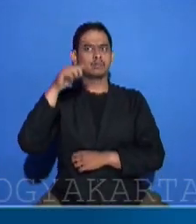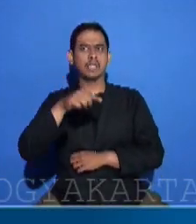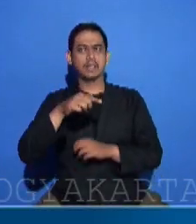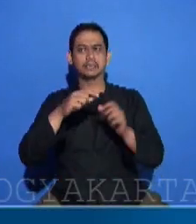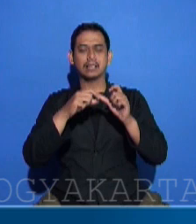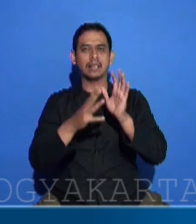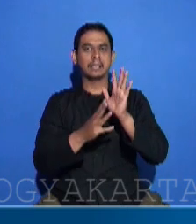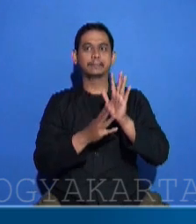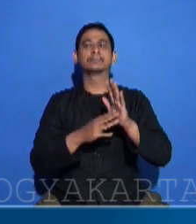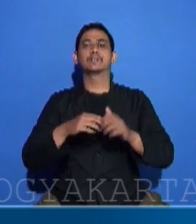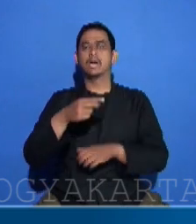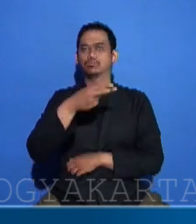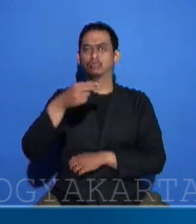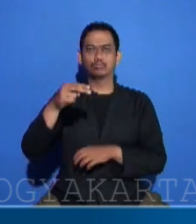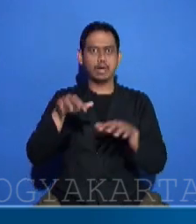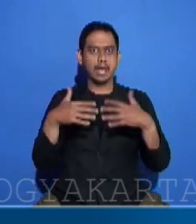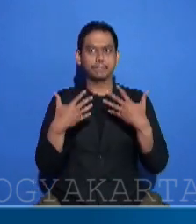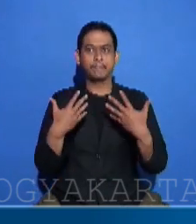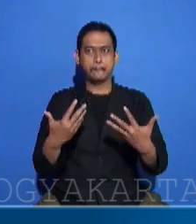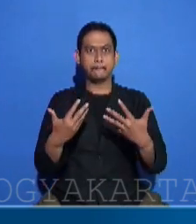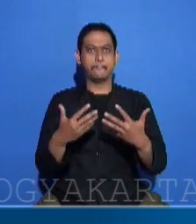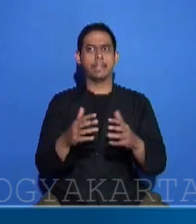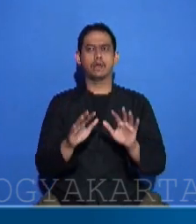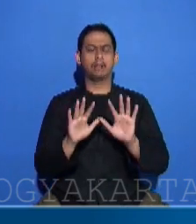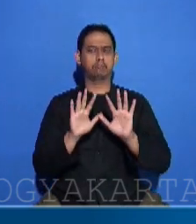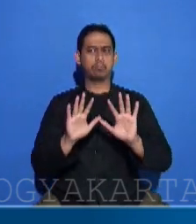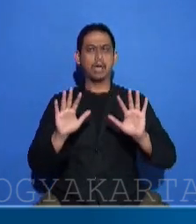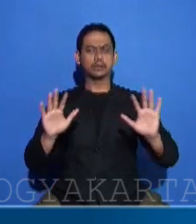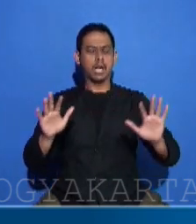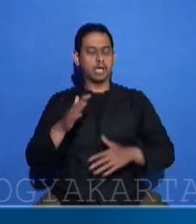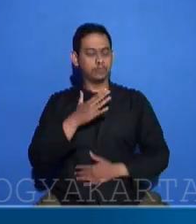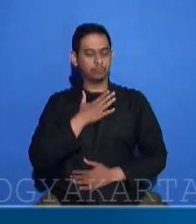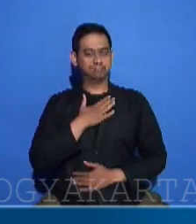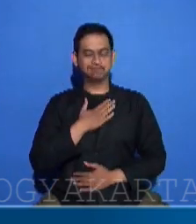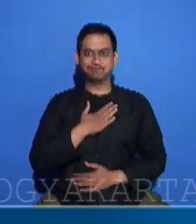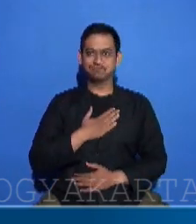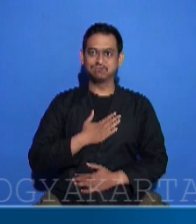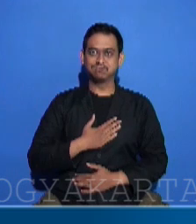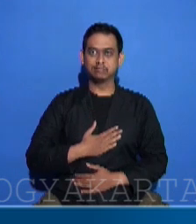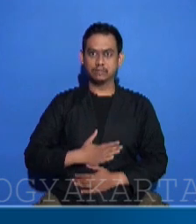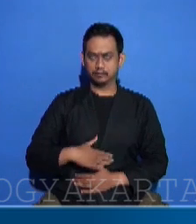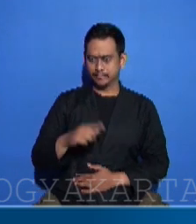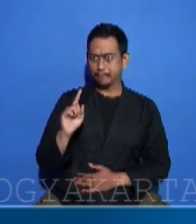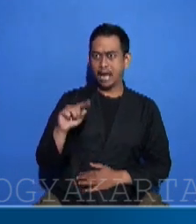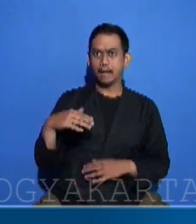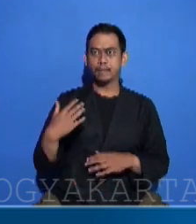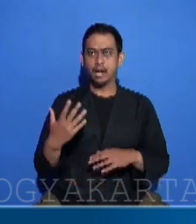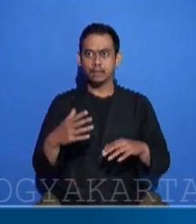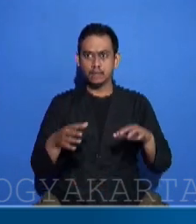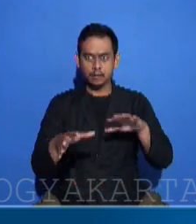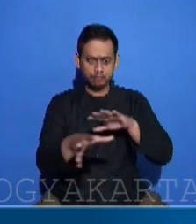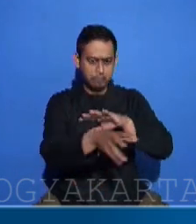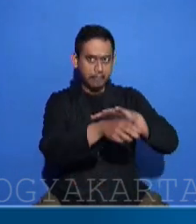itu sungguh saya bilang ironis ya, karena destruksi, pengerukan dan